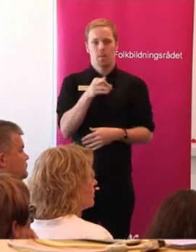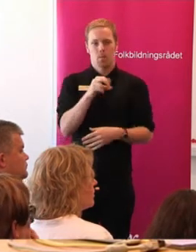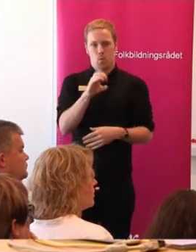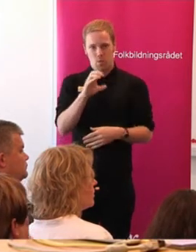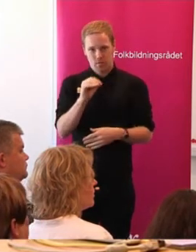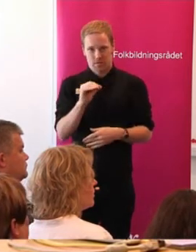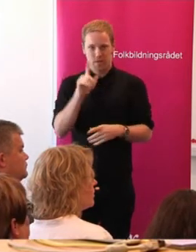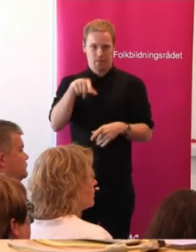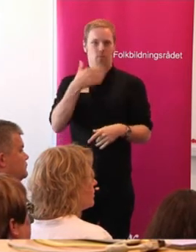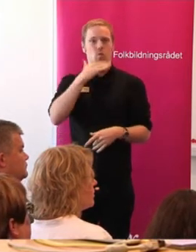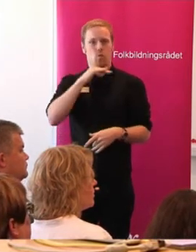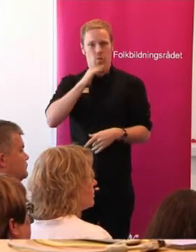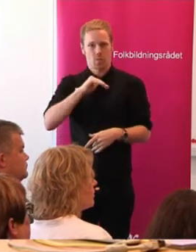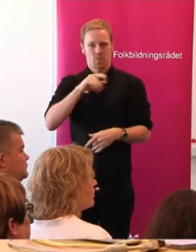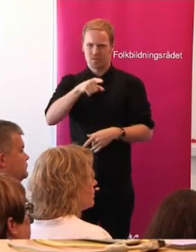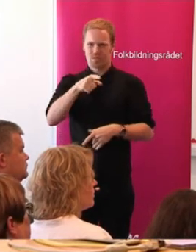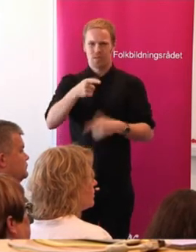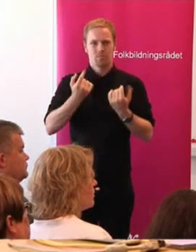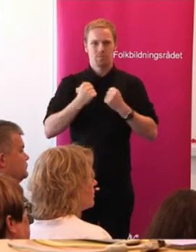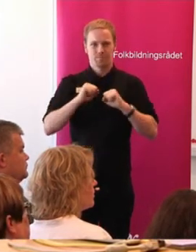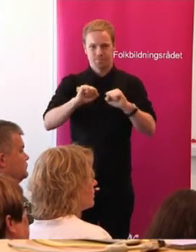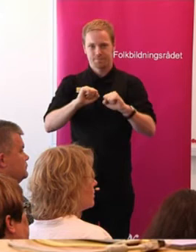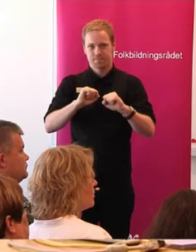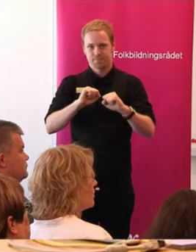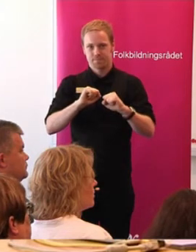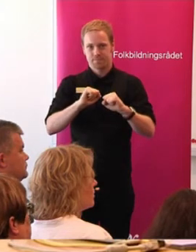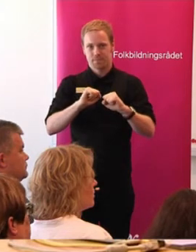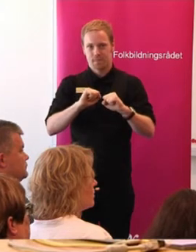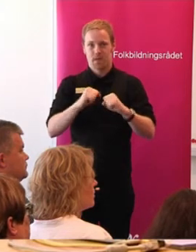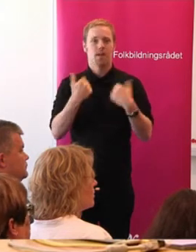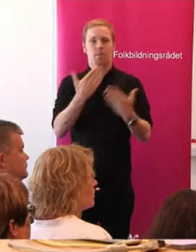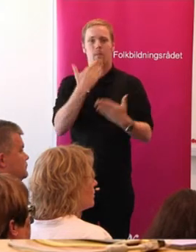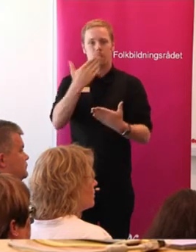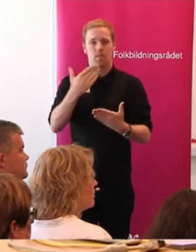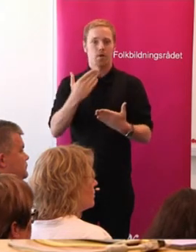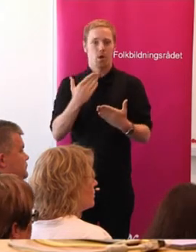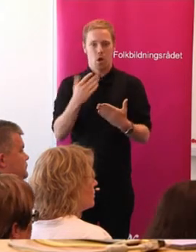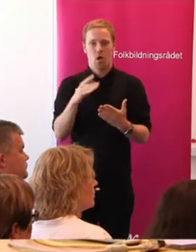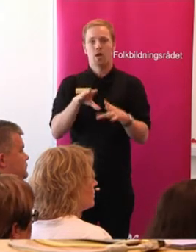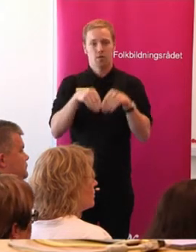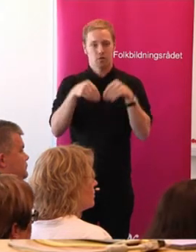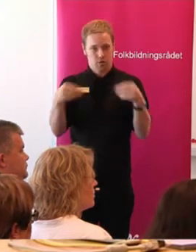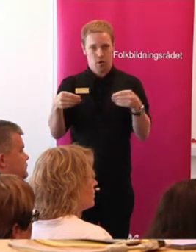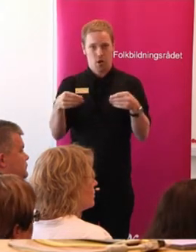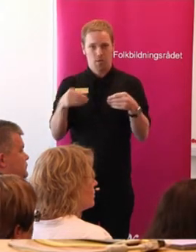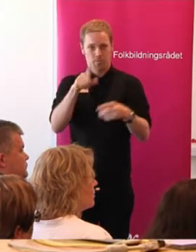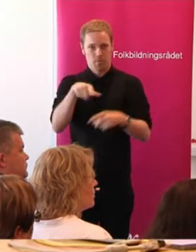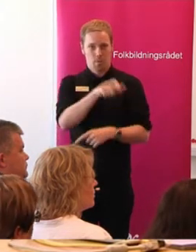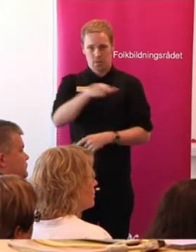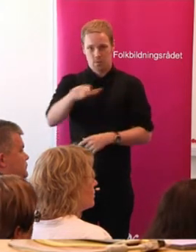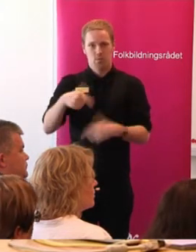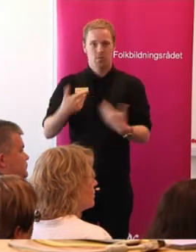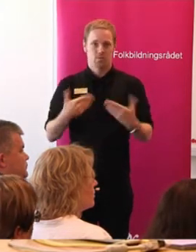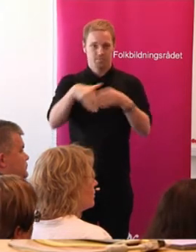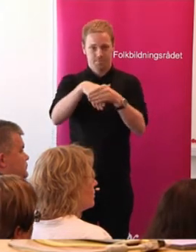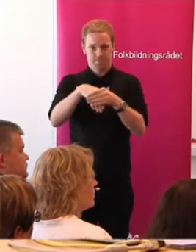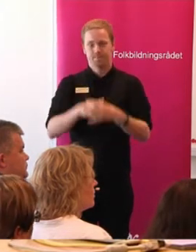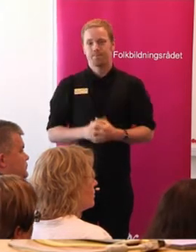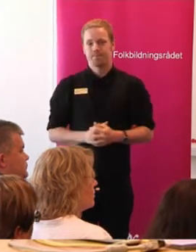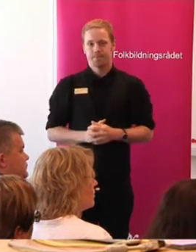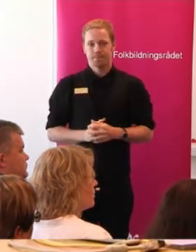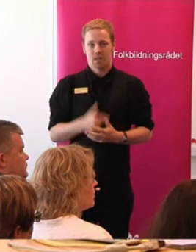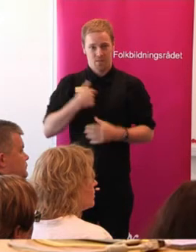den insatsen ger väldigt goda resultat för de som deltar och det är det vi ska prata mer om här idag.